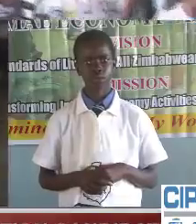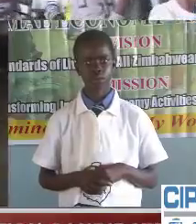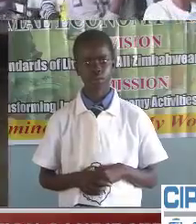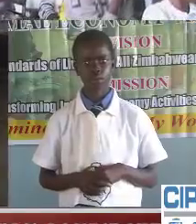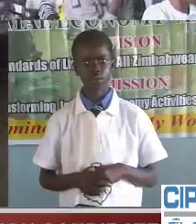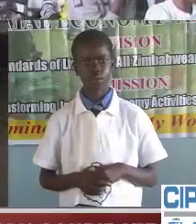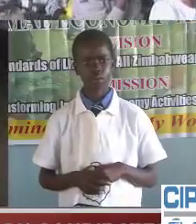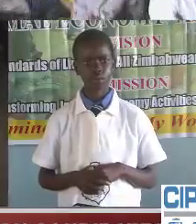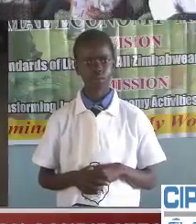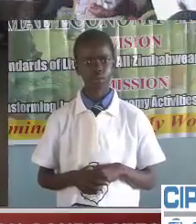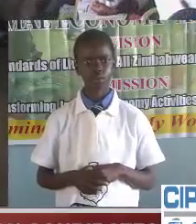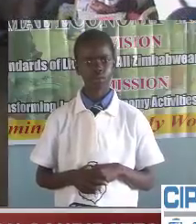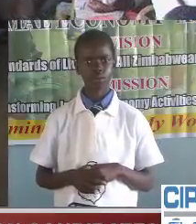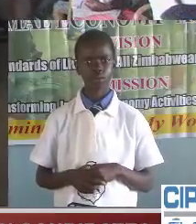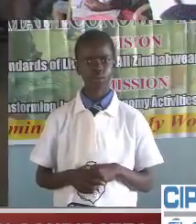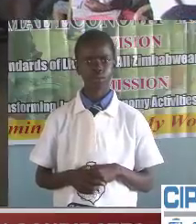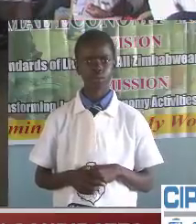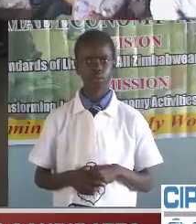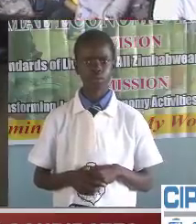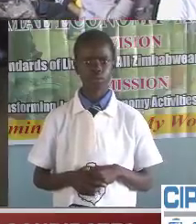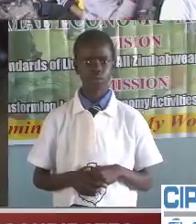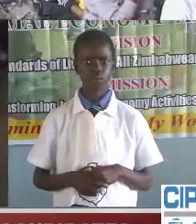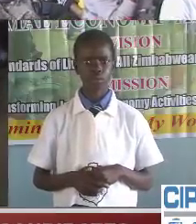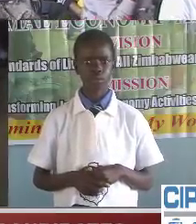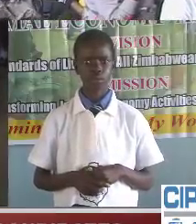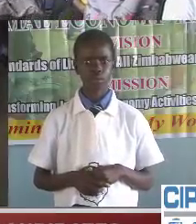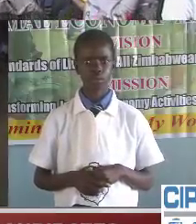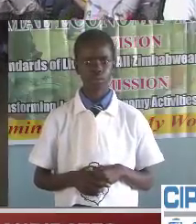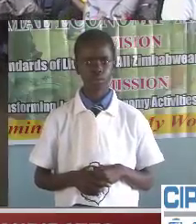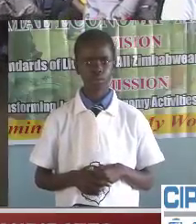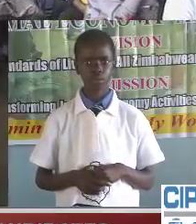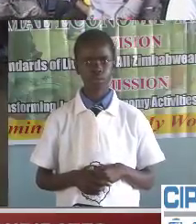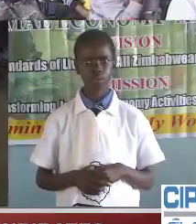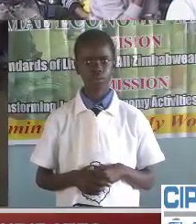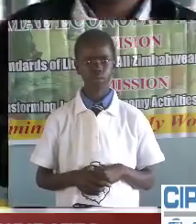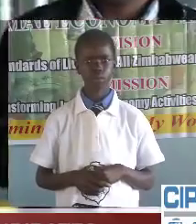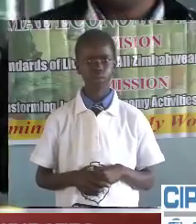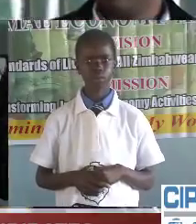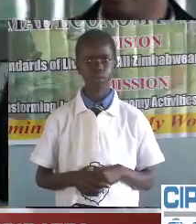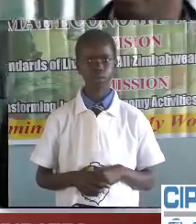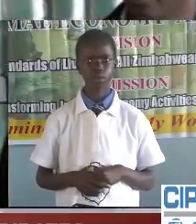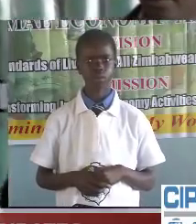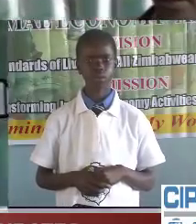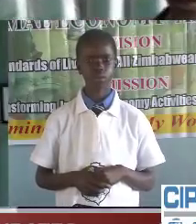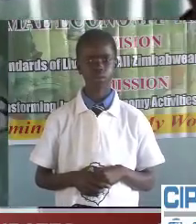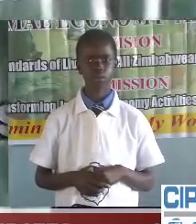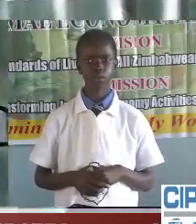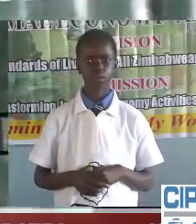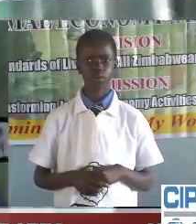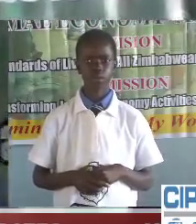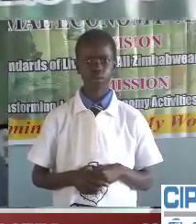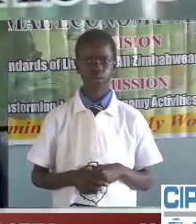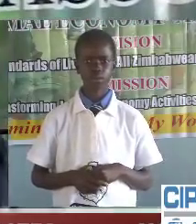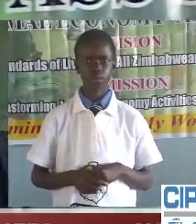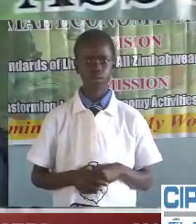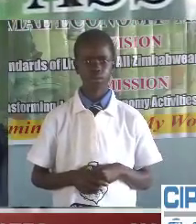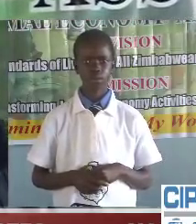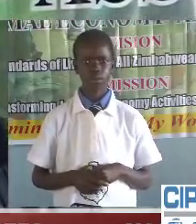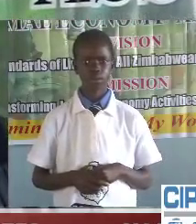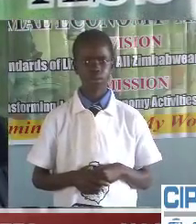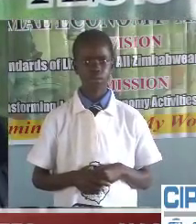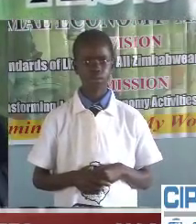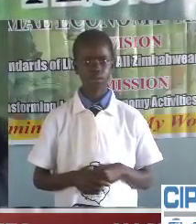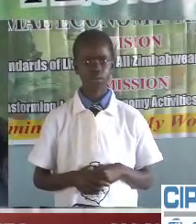on the informal economy and policies on the informal economy. And let's have a good